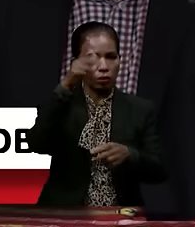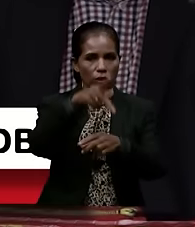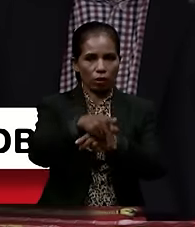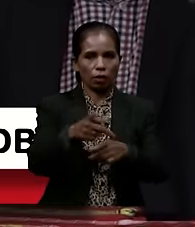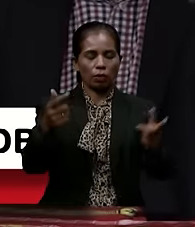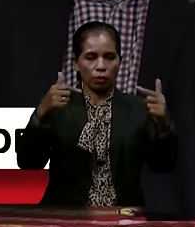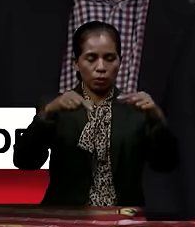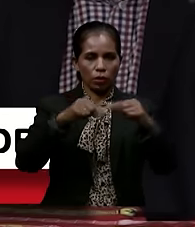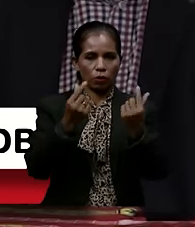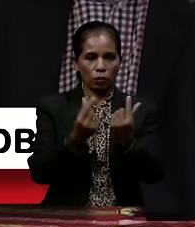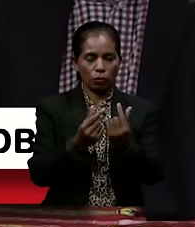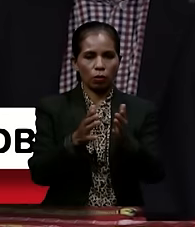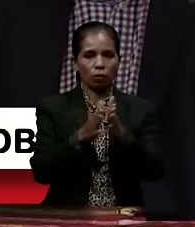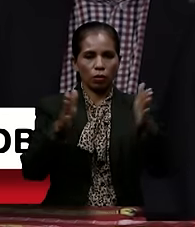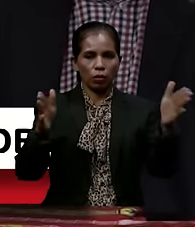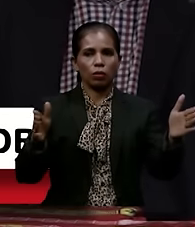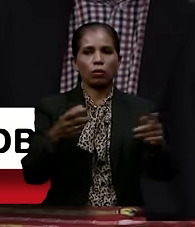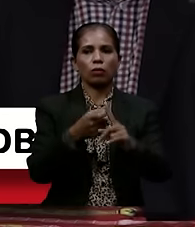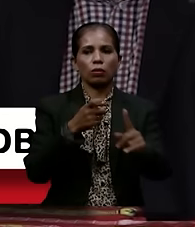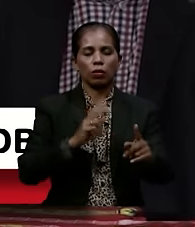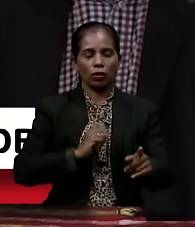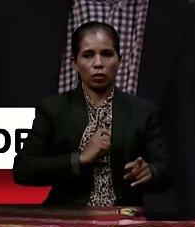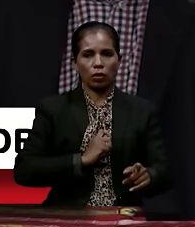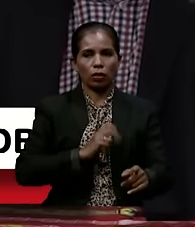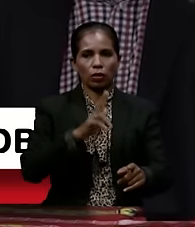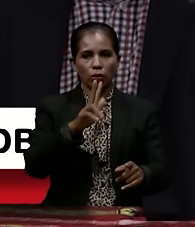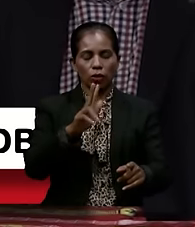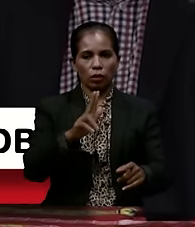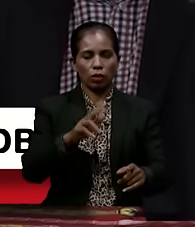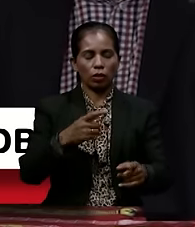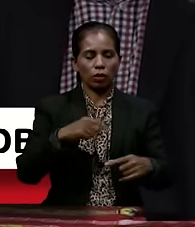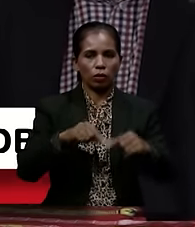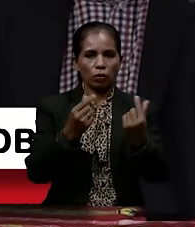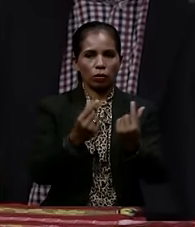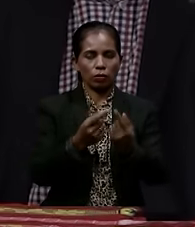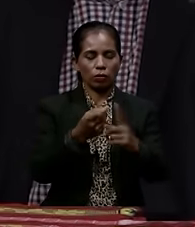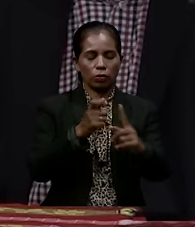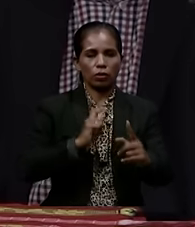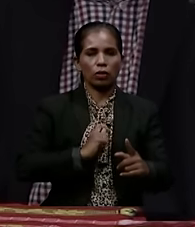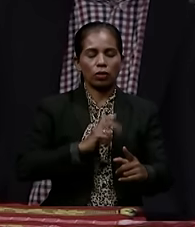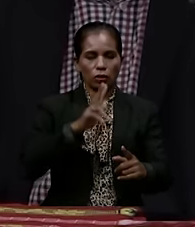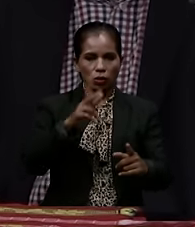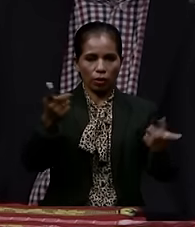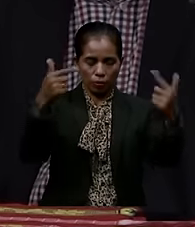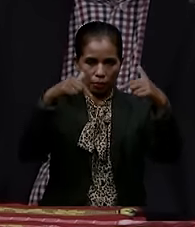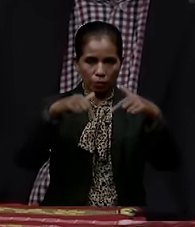Mai equipa bot e grupo bot ida husi tastolo ma husi equipa bot ida husi tastolo